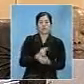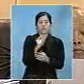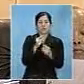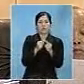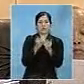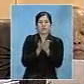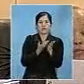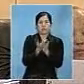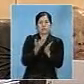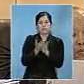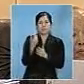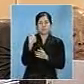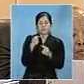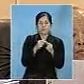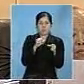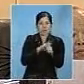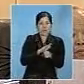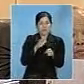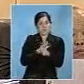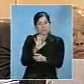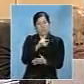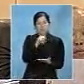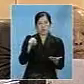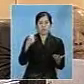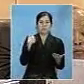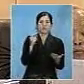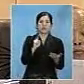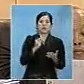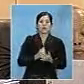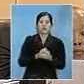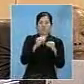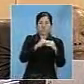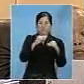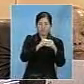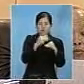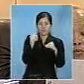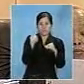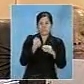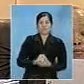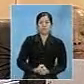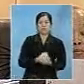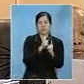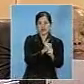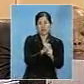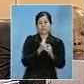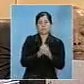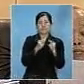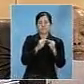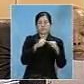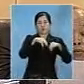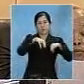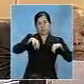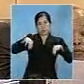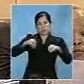พอหรือเปล่าราคาข้าวที่อาจจะแพงขึ้นไปตามภาวะเงินเฟ้อซึ่งทั้งโลกเผชิญอยู่หน่วยงานต่างๆก็รายงานตัวเล